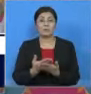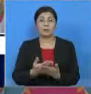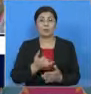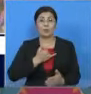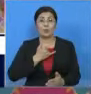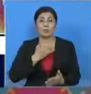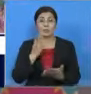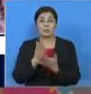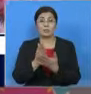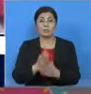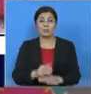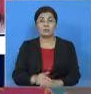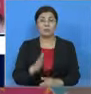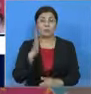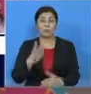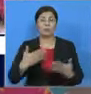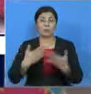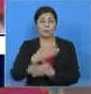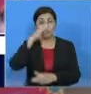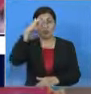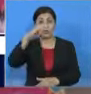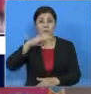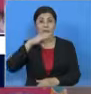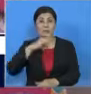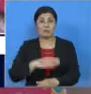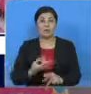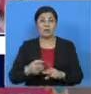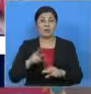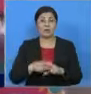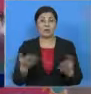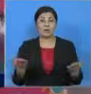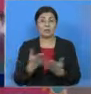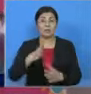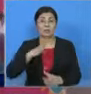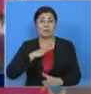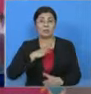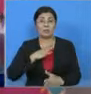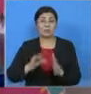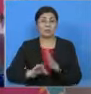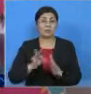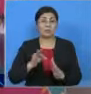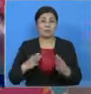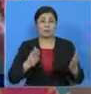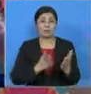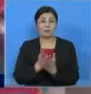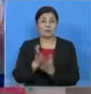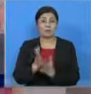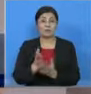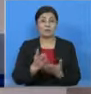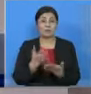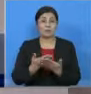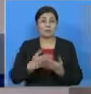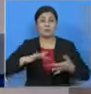нас есть и будет новый Казахстан. Вот эти те, которые были обозначены, все направления, взять